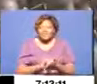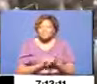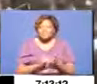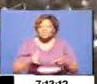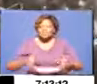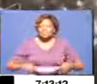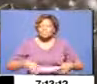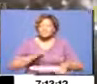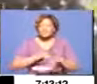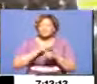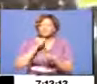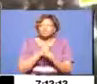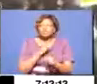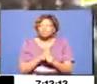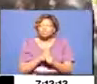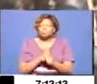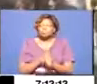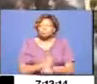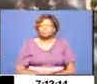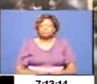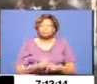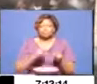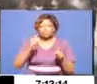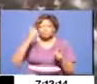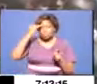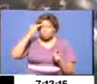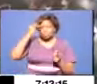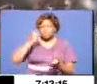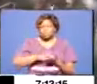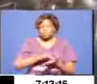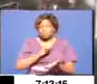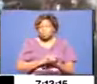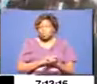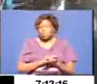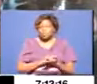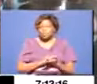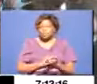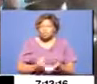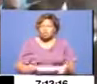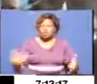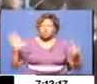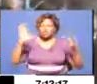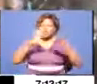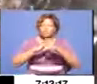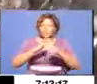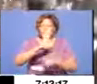kazi. Unajua kwamba umoja wenu